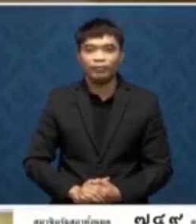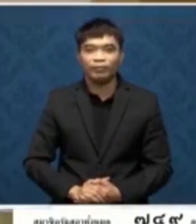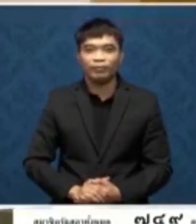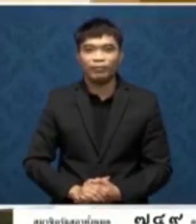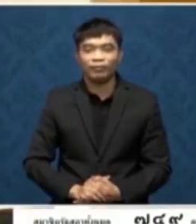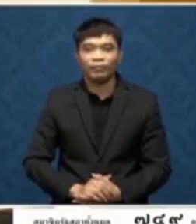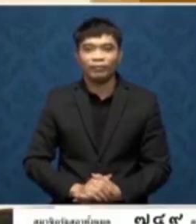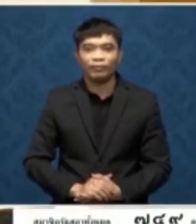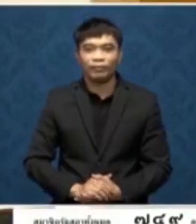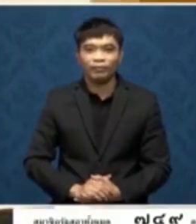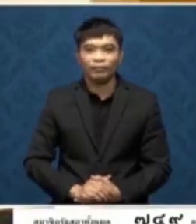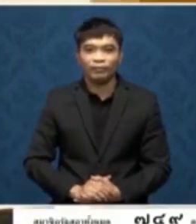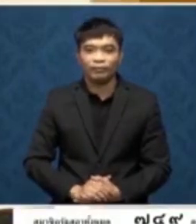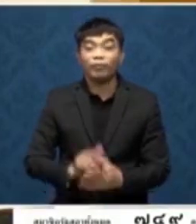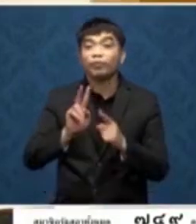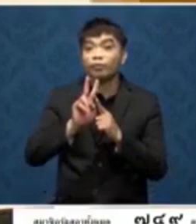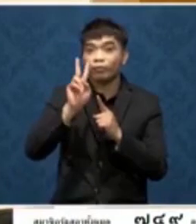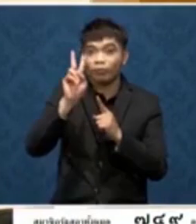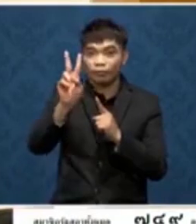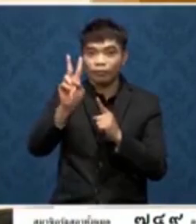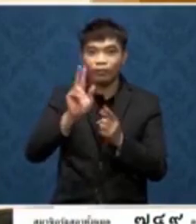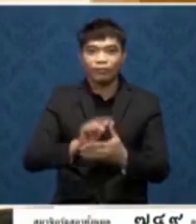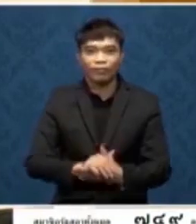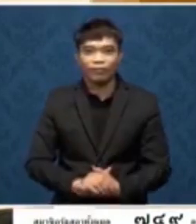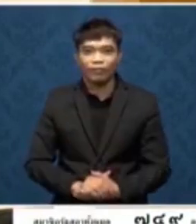ครับในประการที่2ครับ